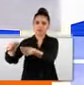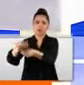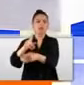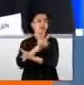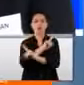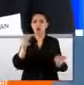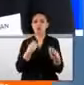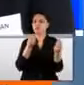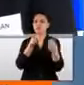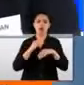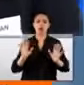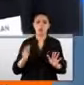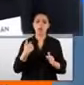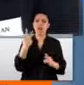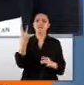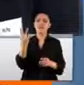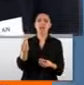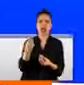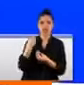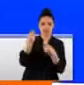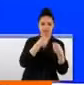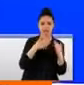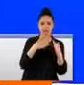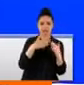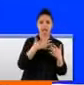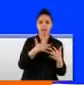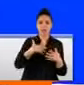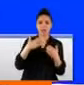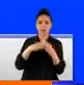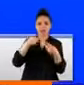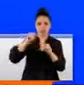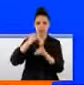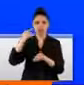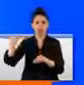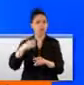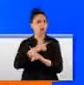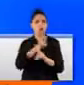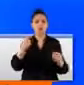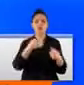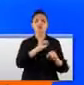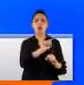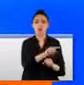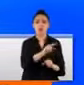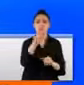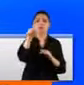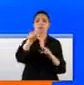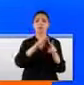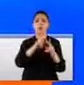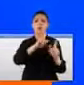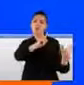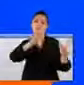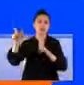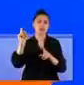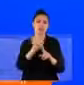Kesinlikle vermedik. Bana vekalet verdi annemin evini sat diye. Ben de sattım parasını ona verdim. Hayır kesinlikle. Yaşananlara Müge Anlı isyan